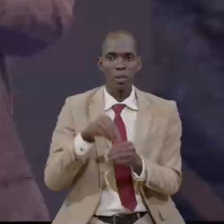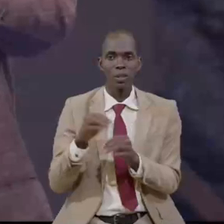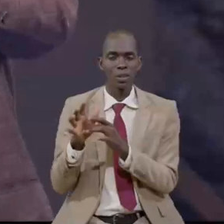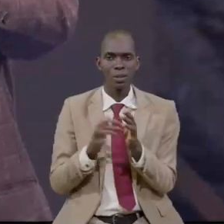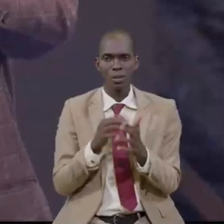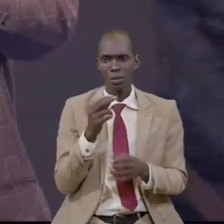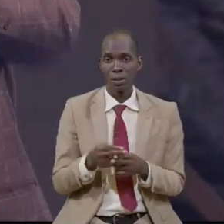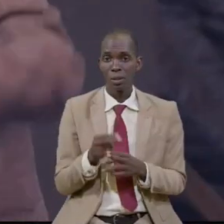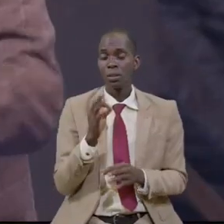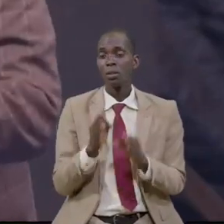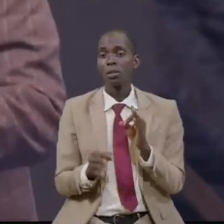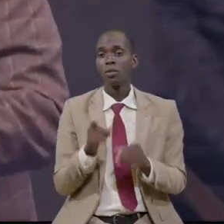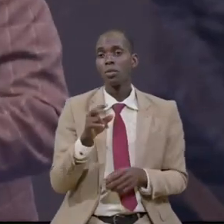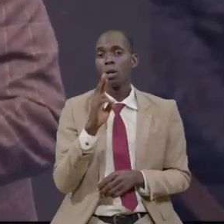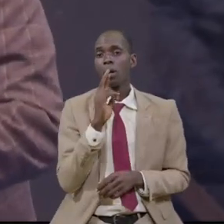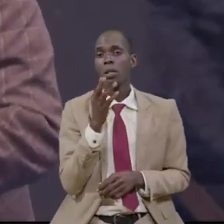Si vous êtes là,